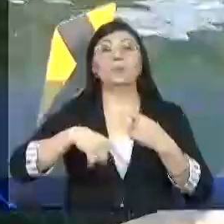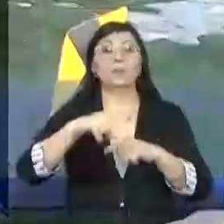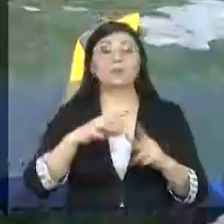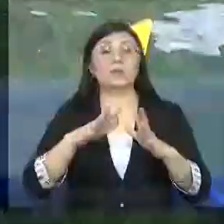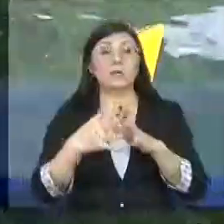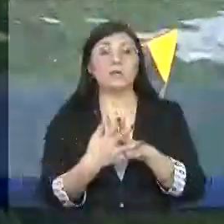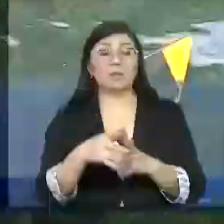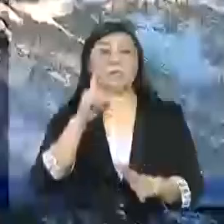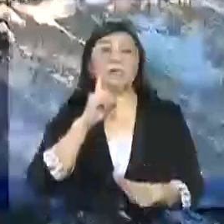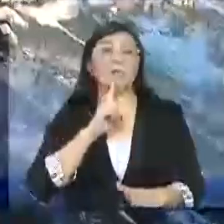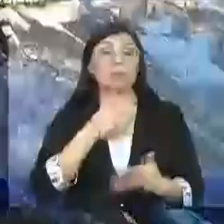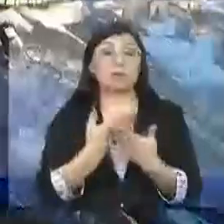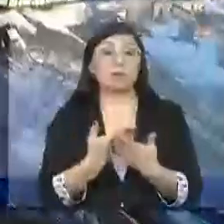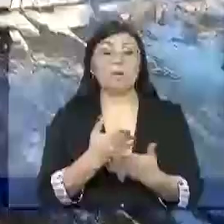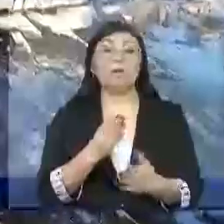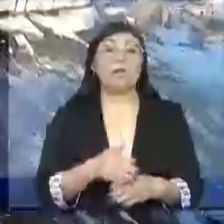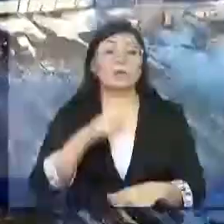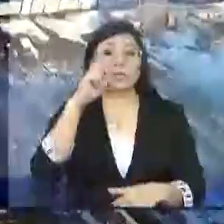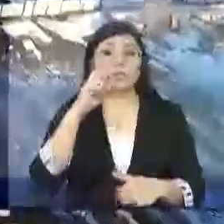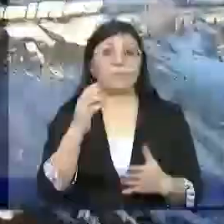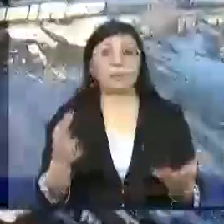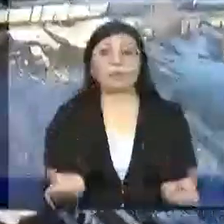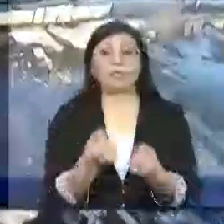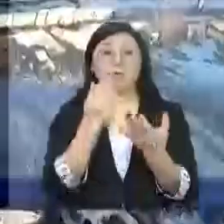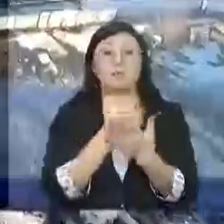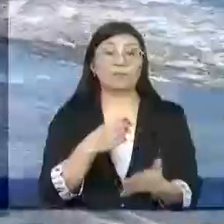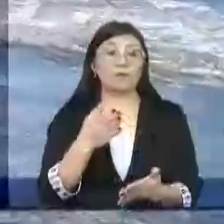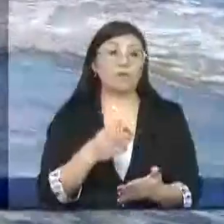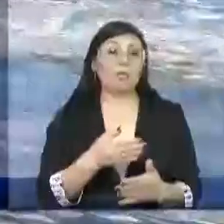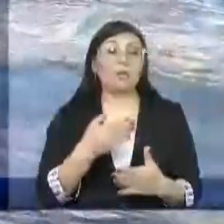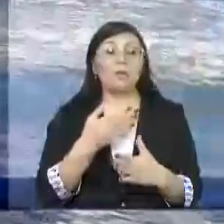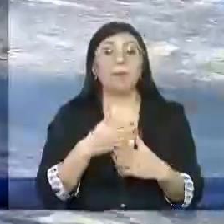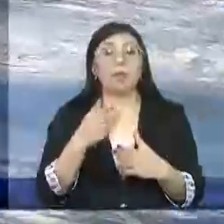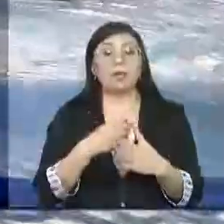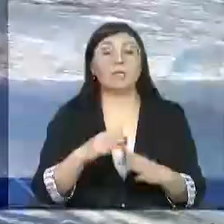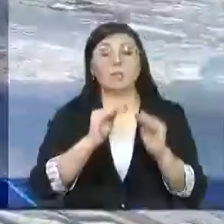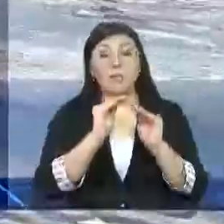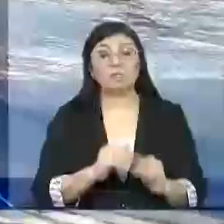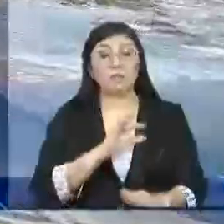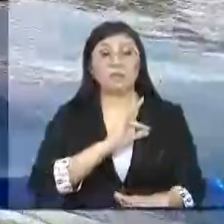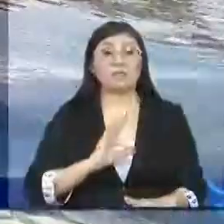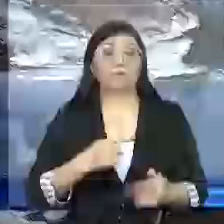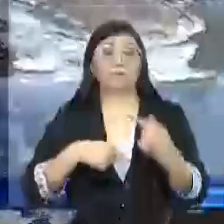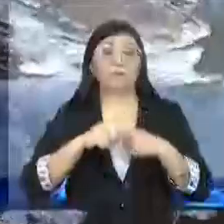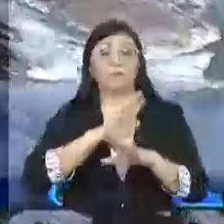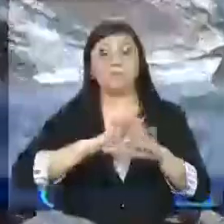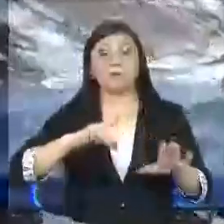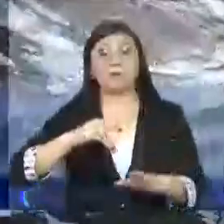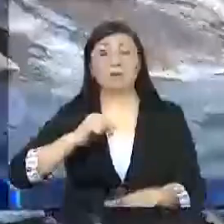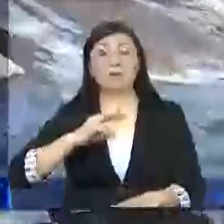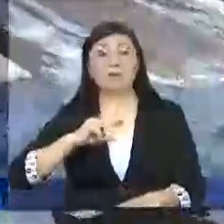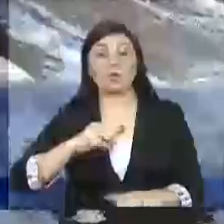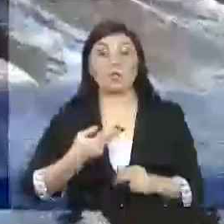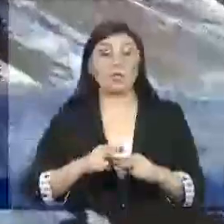местности сейчас удобно и выгодно. Есть весомая государственная поддержка, льготные кредиты по низкой процентной ставке, безвозмездные гранты. Это в значительной